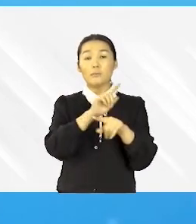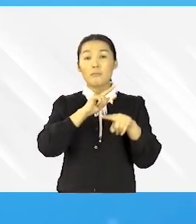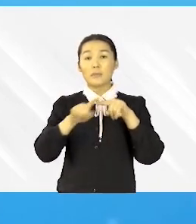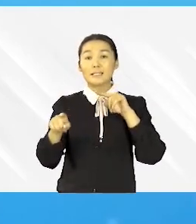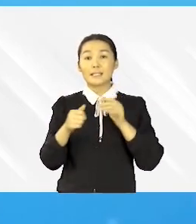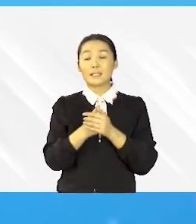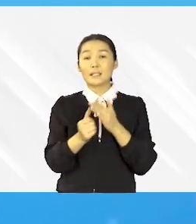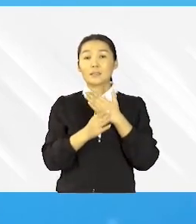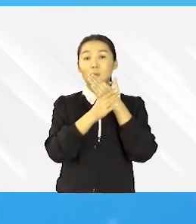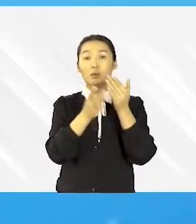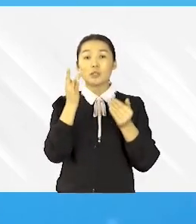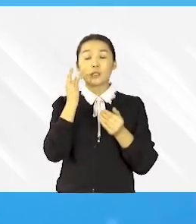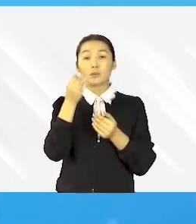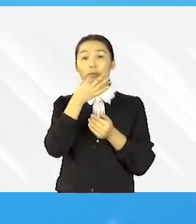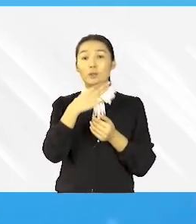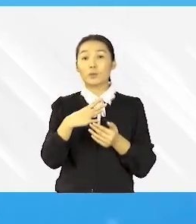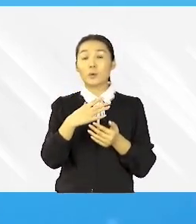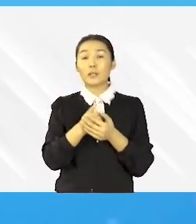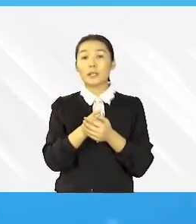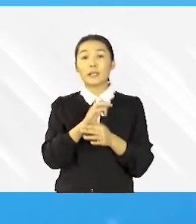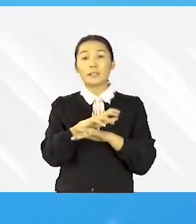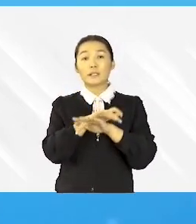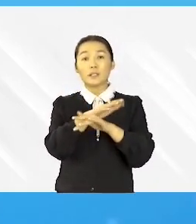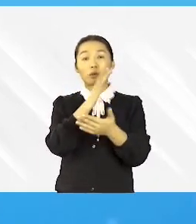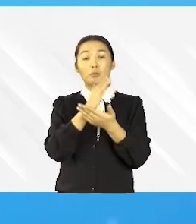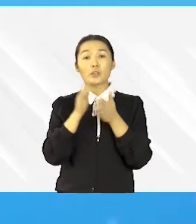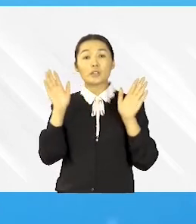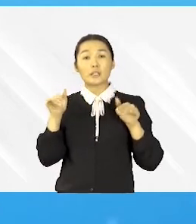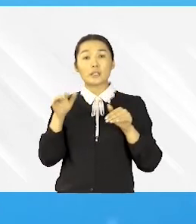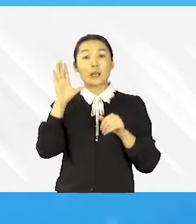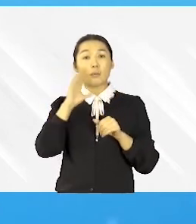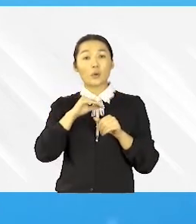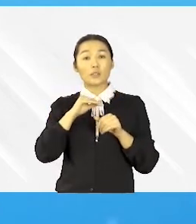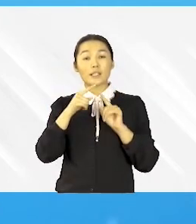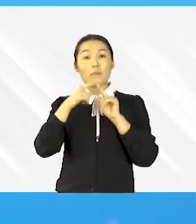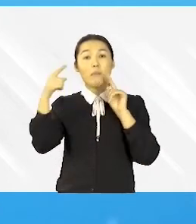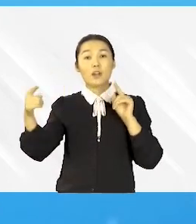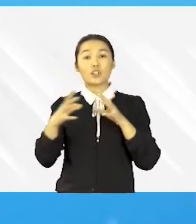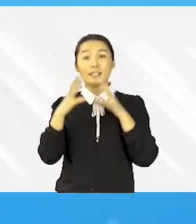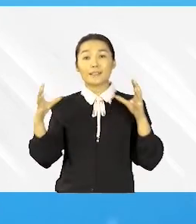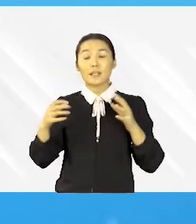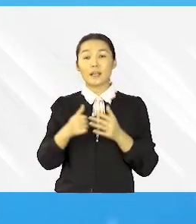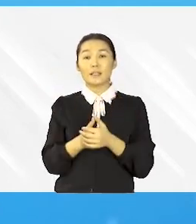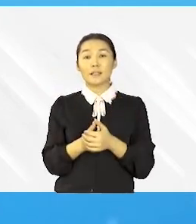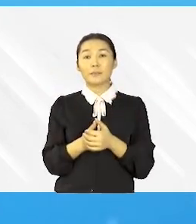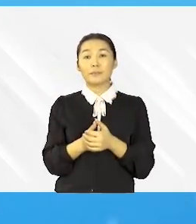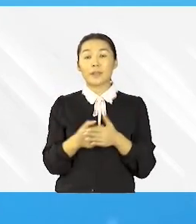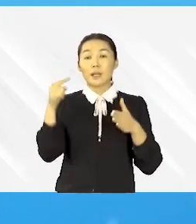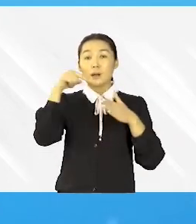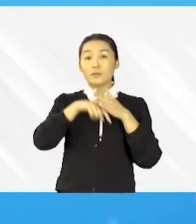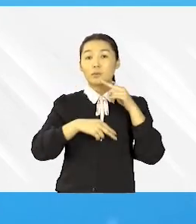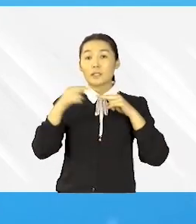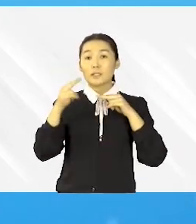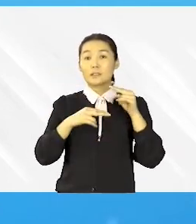помощью которого любой из насекомых, имеющий крылья, способен покрывать большие расстояния. Внутреннее строение